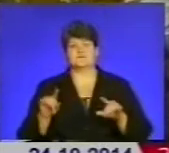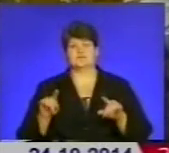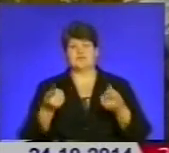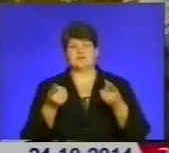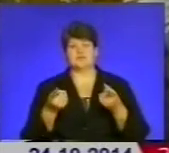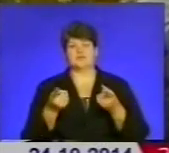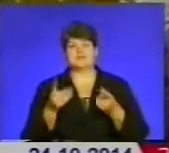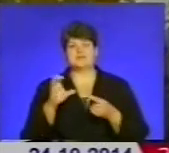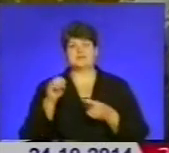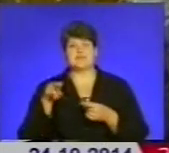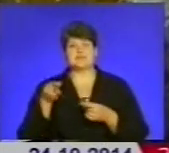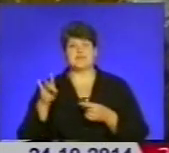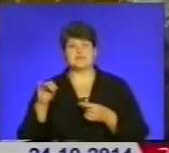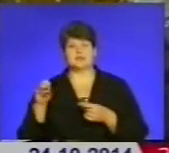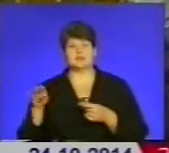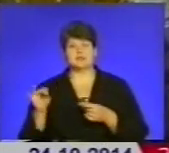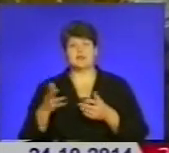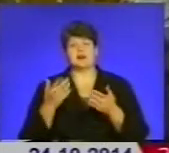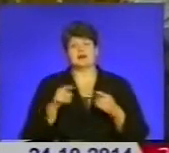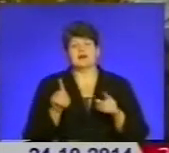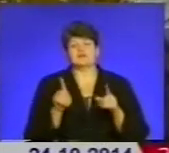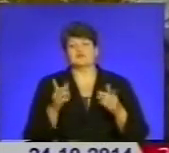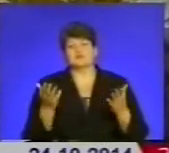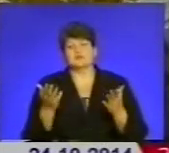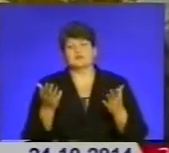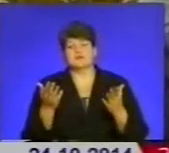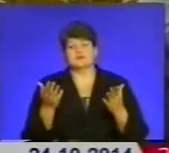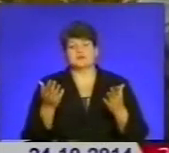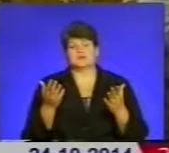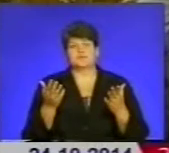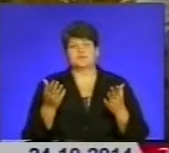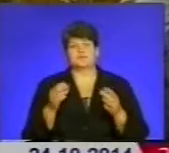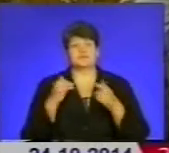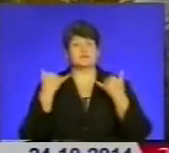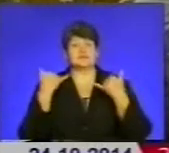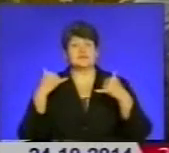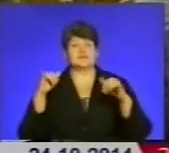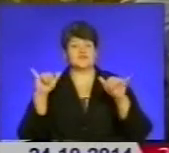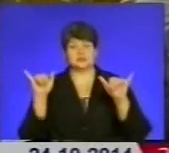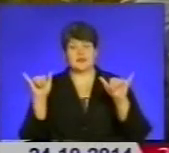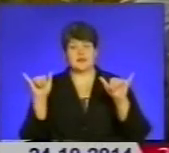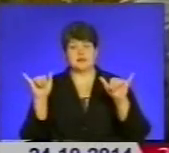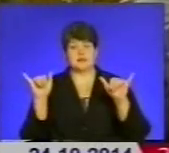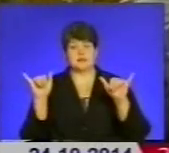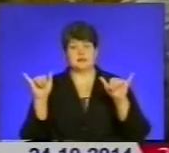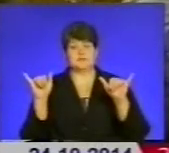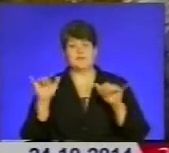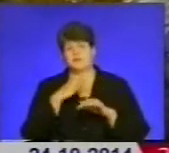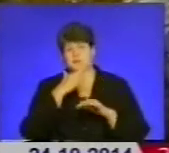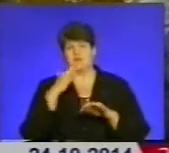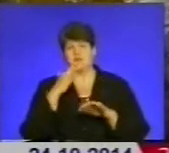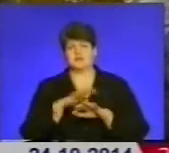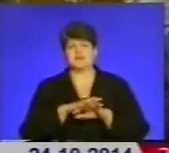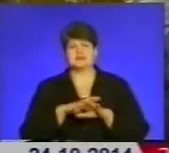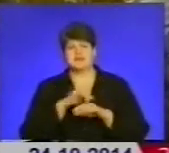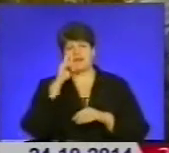сепаратистів. А так, щоб щось там надзвичайне такого. Багато населення так. Вони